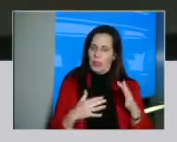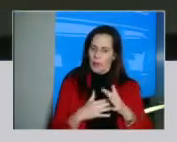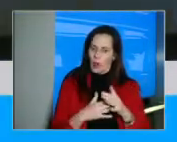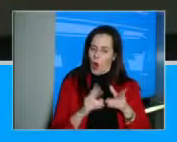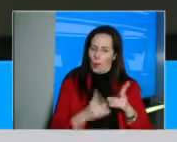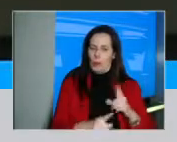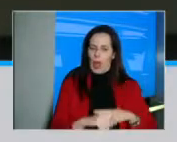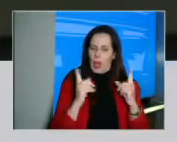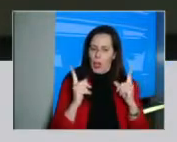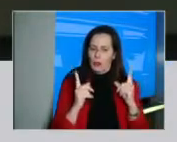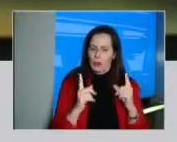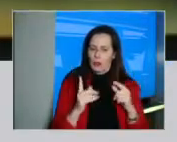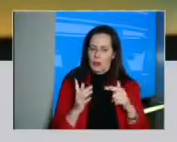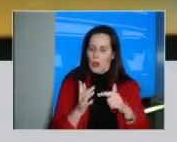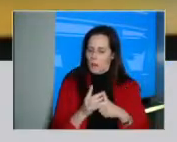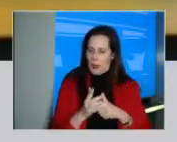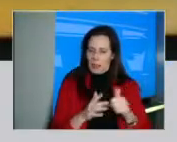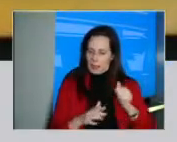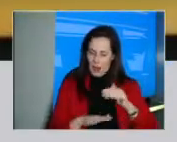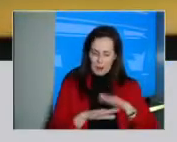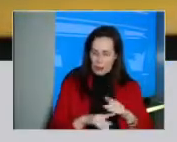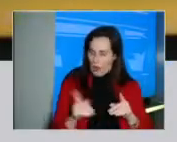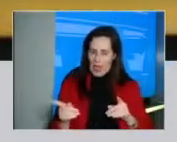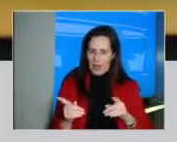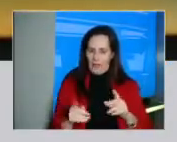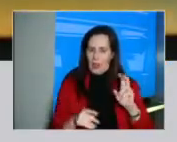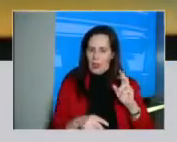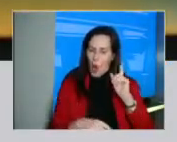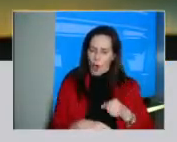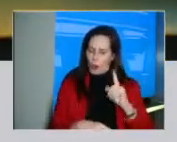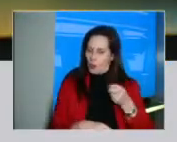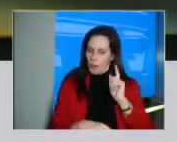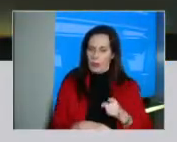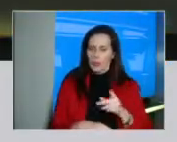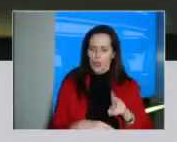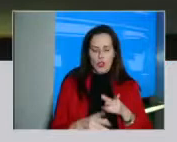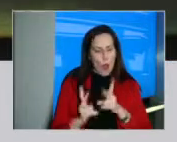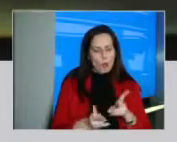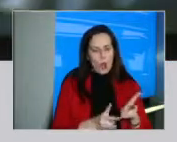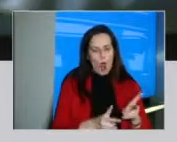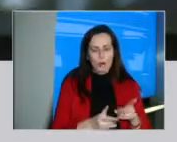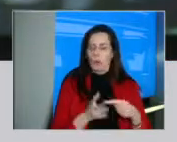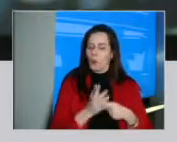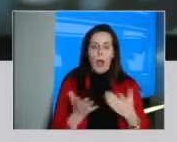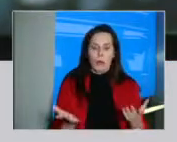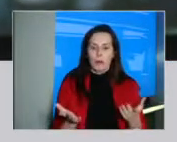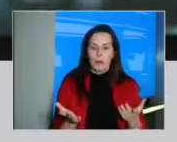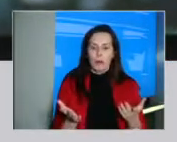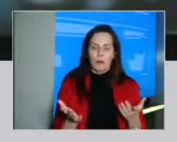אופציות אחרות. בין הקצה של צבא המקצועי לבין הקצה של גיוס חובה שכולם מתגייסים, יש אופציות אחרות ש...